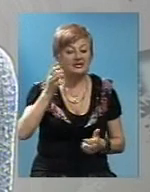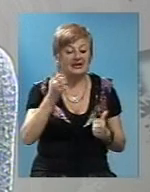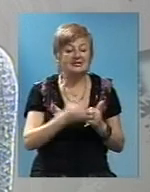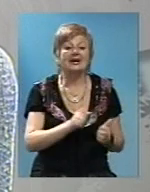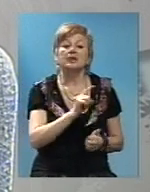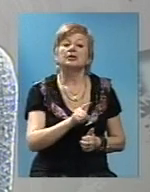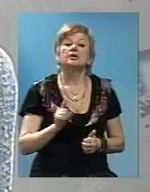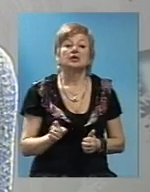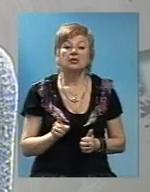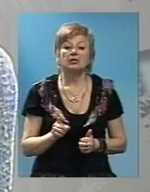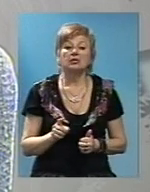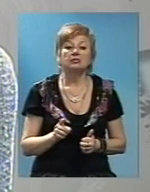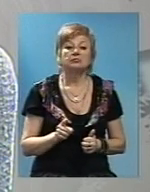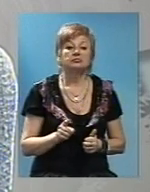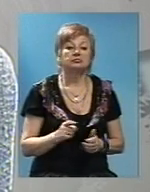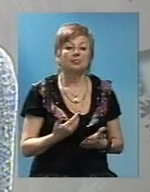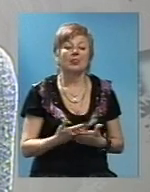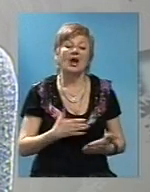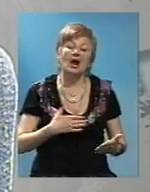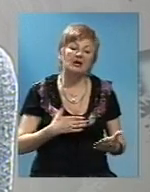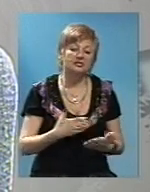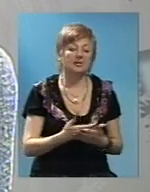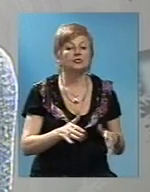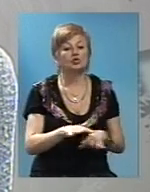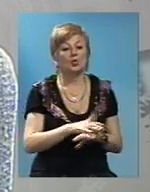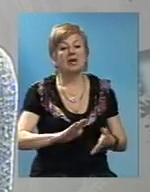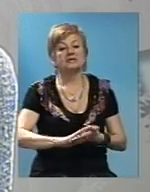них формулювання активної громадської позиції,